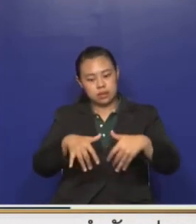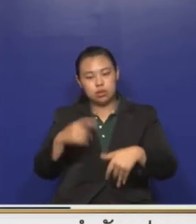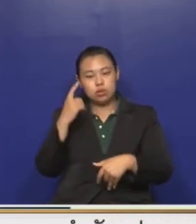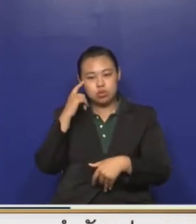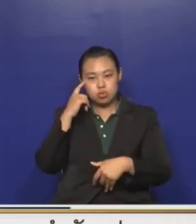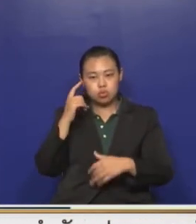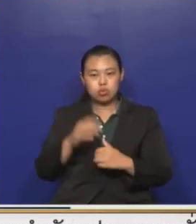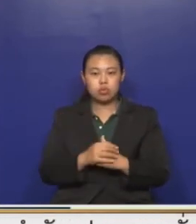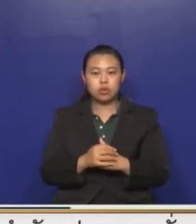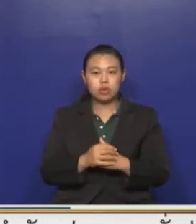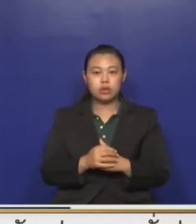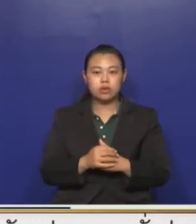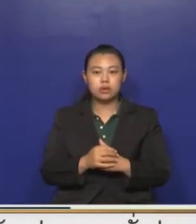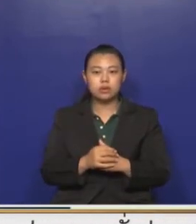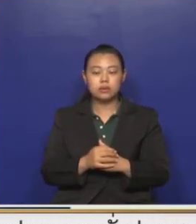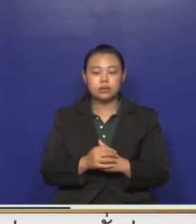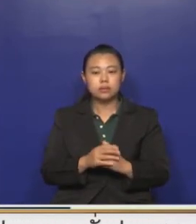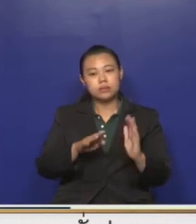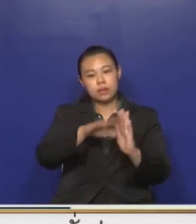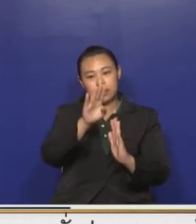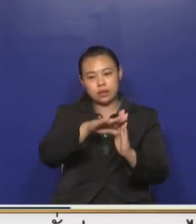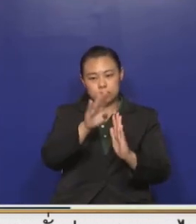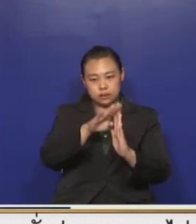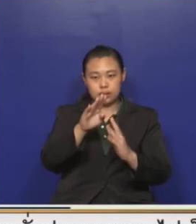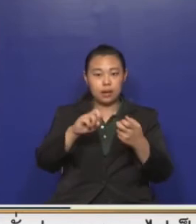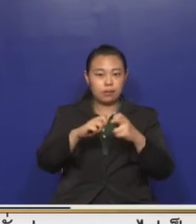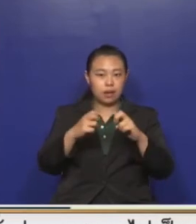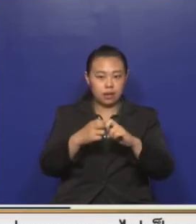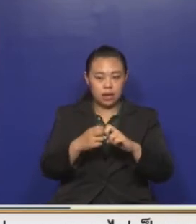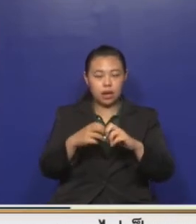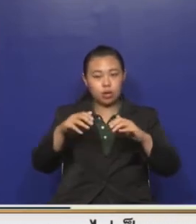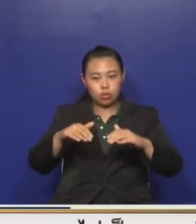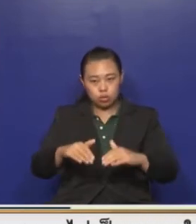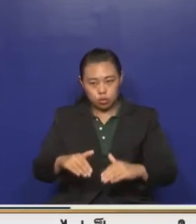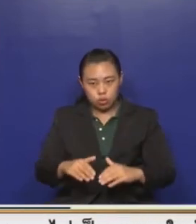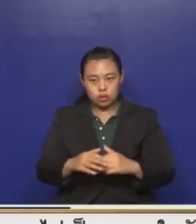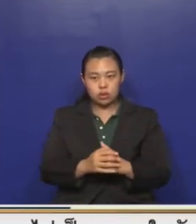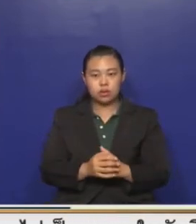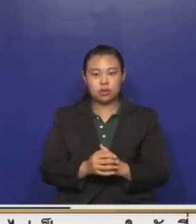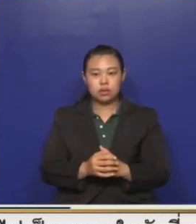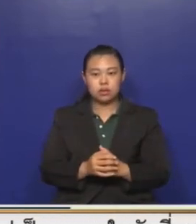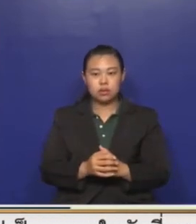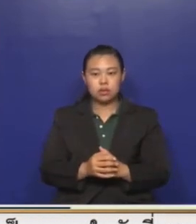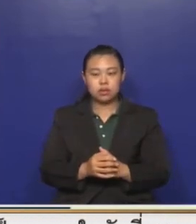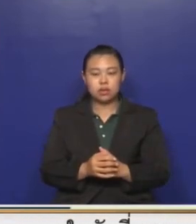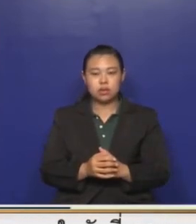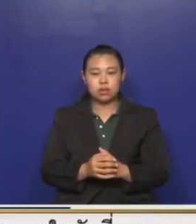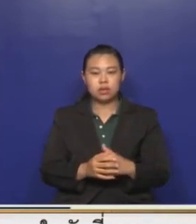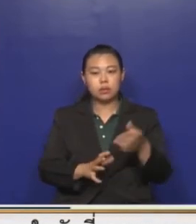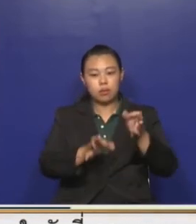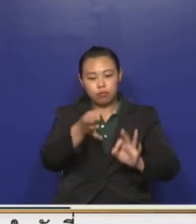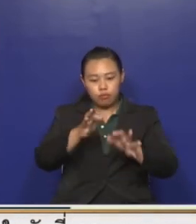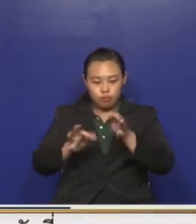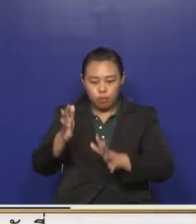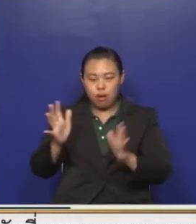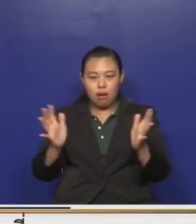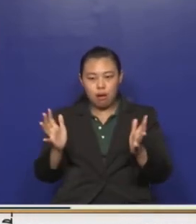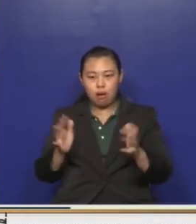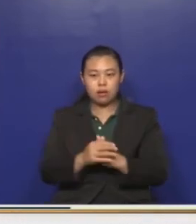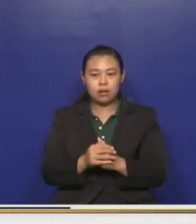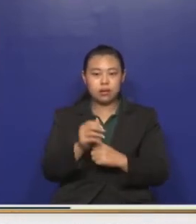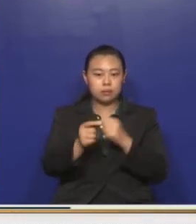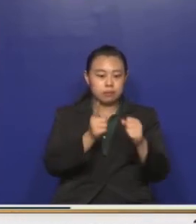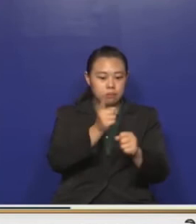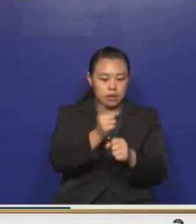ณ Hotsport ที่เกิดขึ้นในเขตจัหวดภาคเหนือมาจนถวันนี้ปรีมาณจด Hotspot ที่เกิดขึ้ใเขตภาคเหอนั้นถ้าเทีย lazım BET